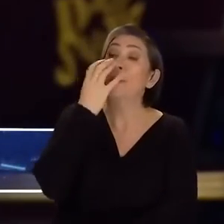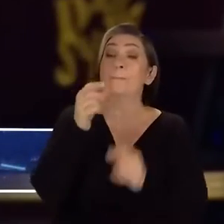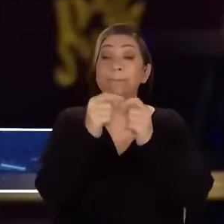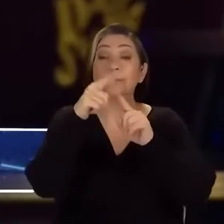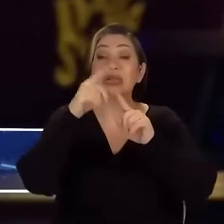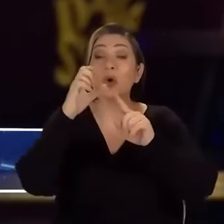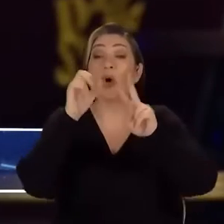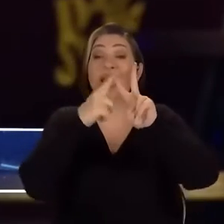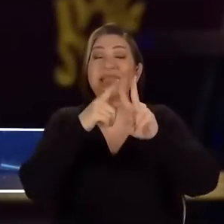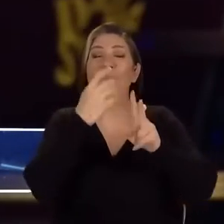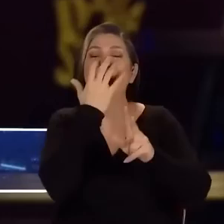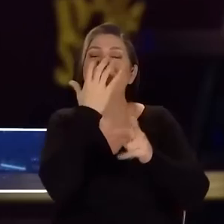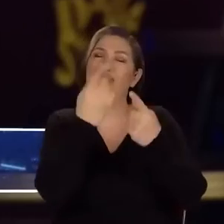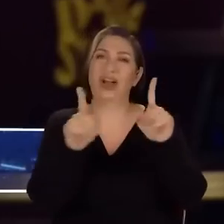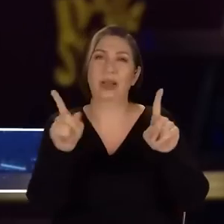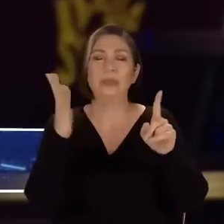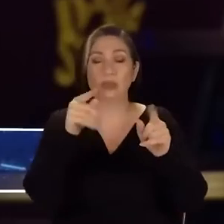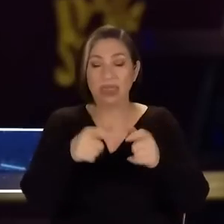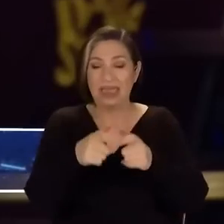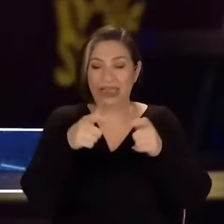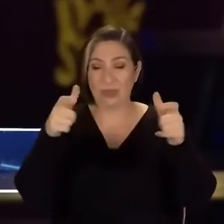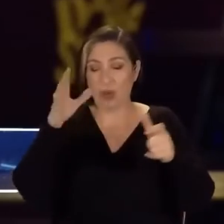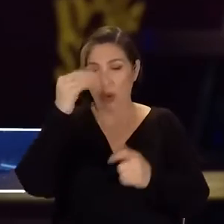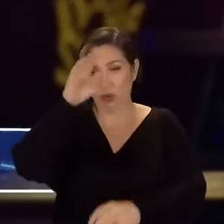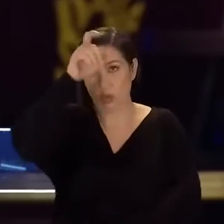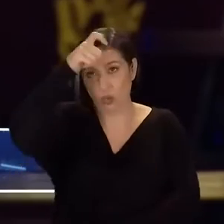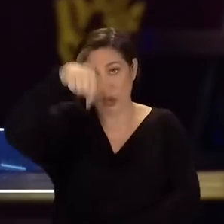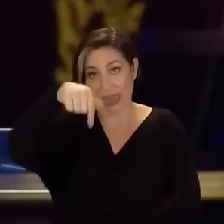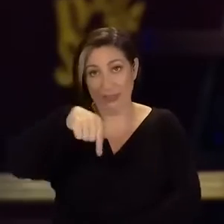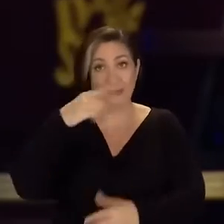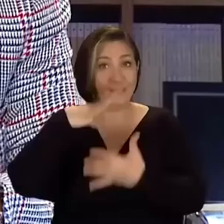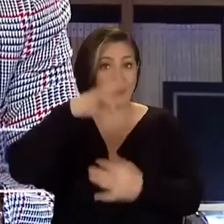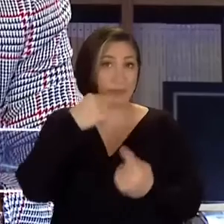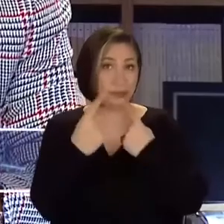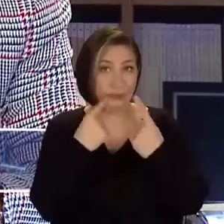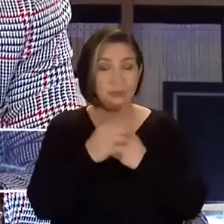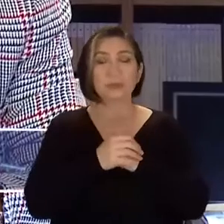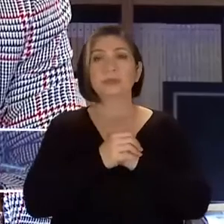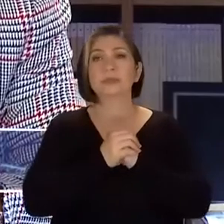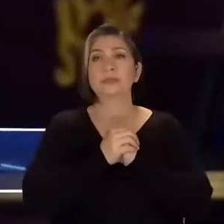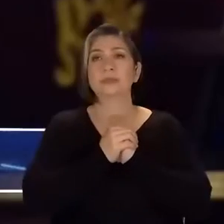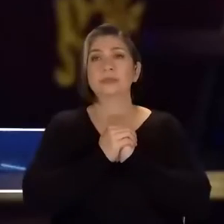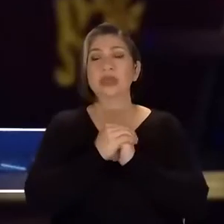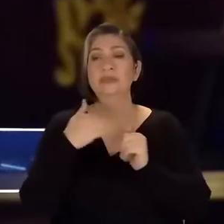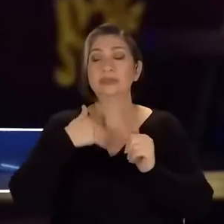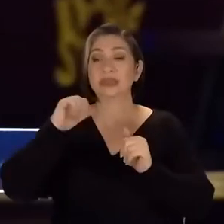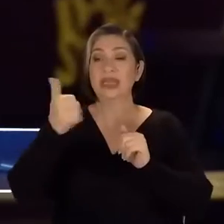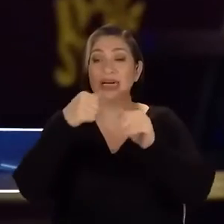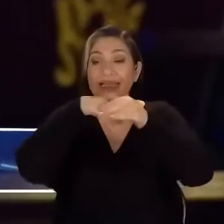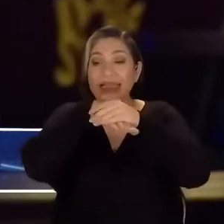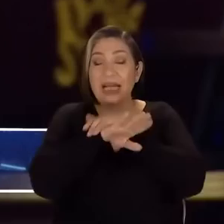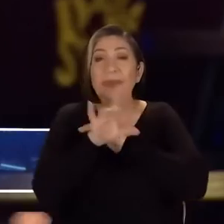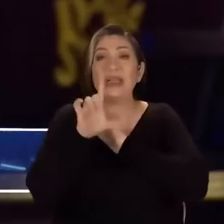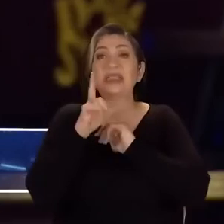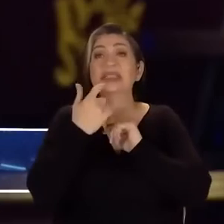farklı. Buradaki örneğin gelişmekte olan Türkiye'deki kişiler için konuşalım. Bizim değer saklama